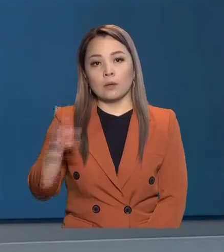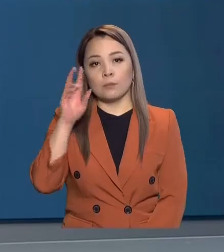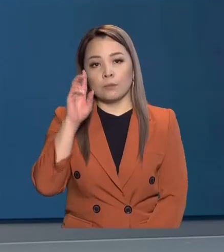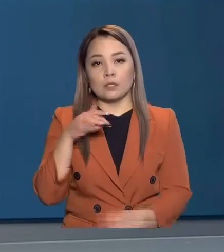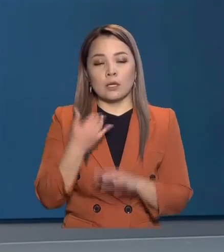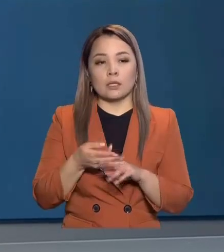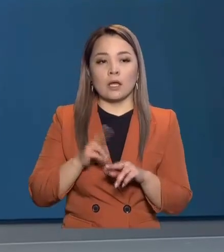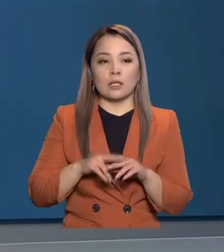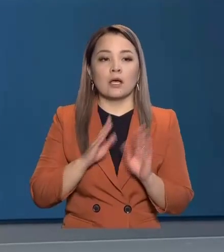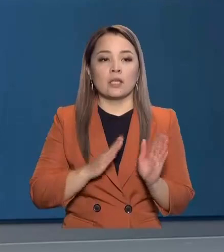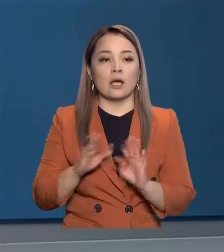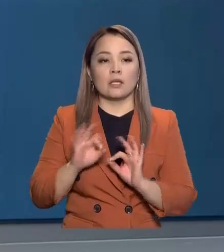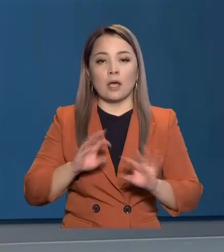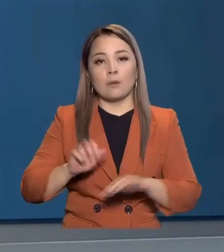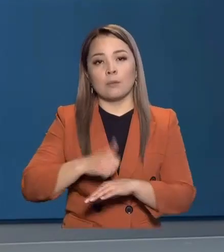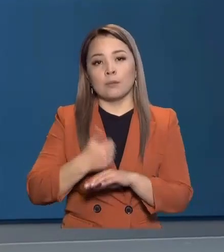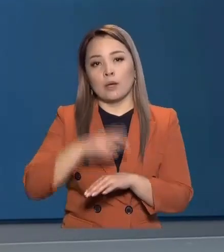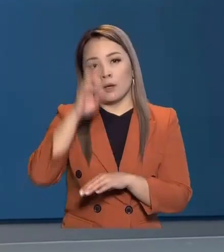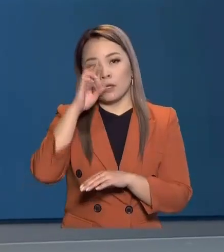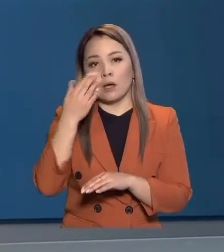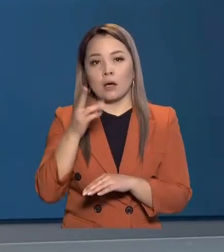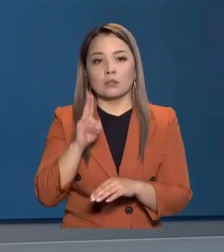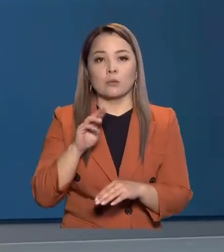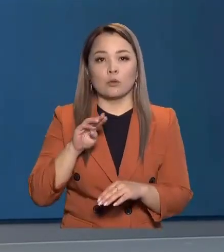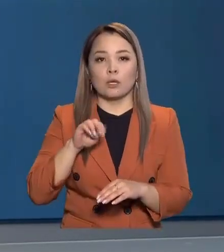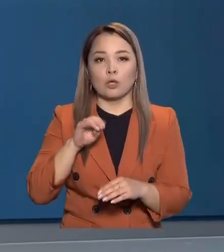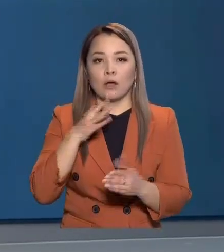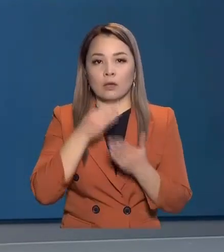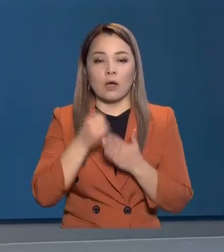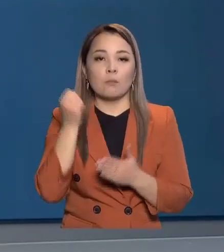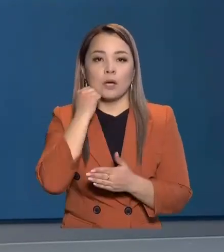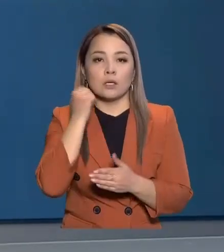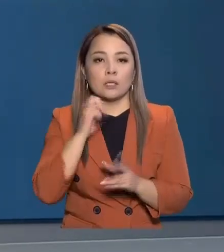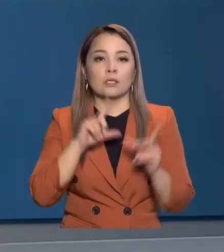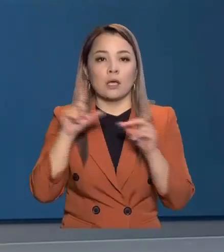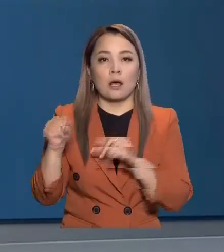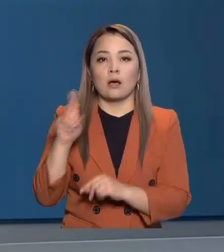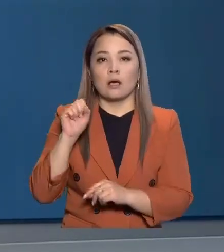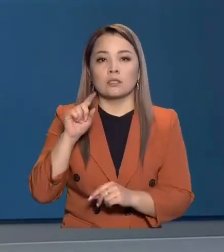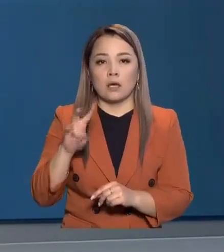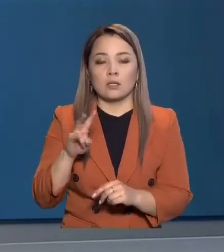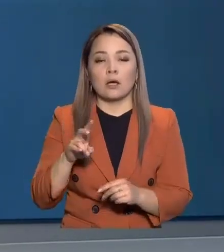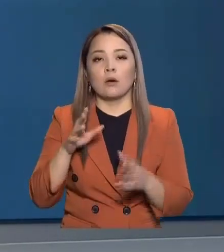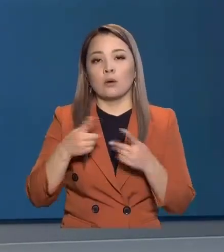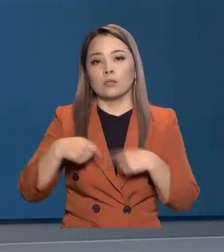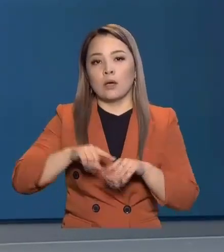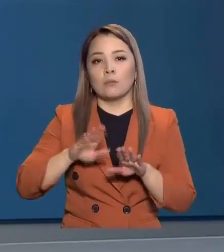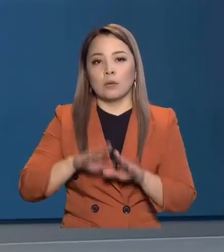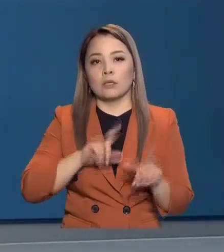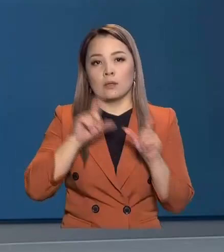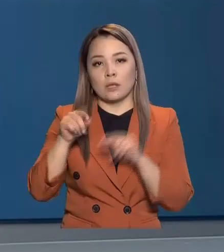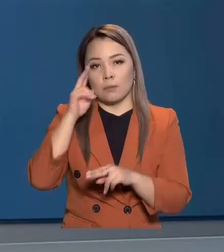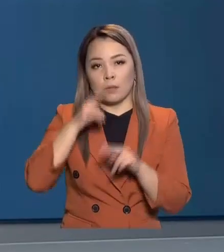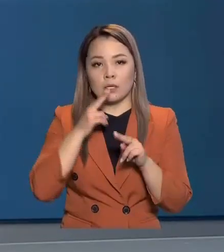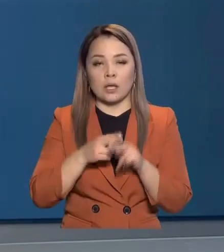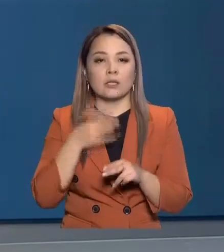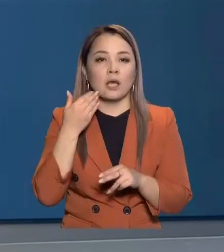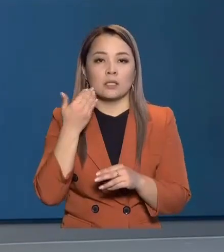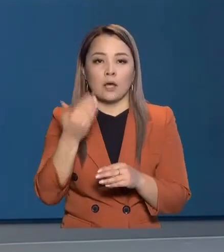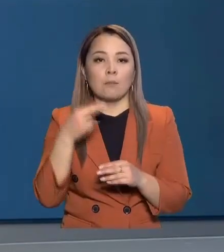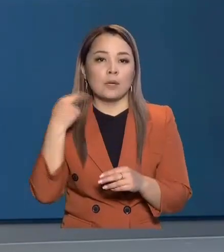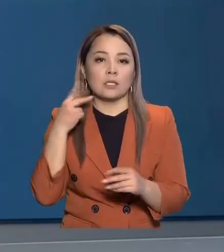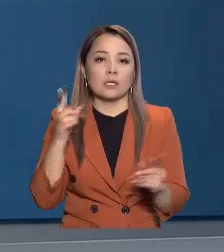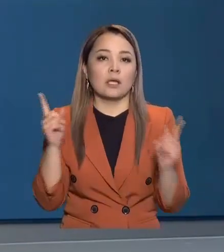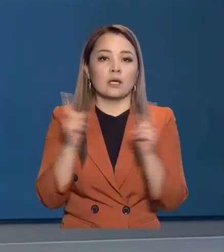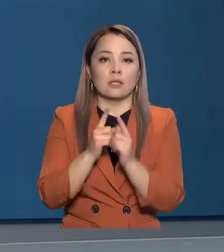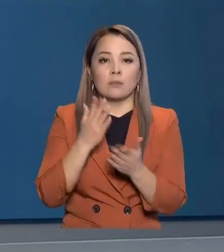Ал енді рет-ретмен. Мемлекет башысы Касым Жомарт Токаев Мәскеуден кейін Қазан қаласына барды. Бауырлас Татарстанның президентмен